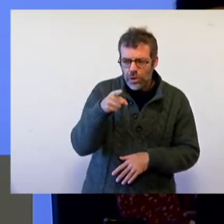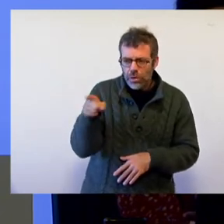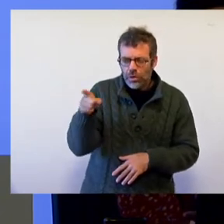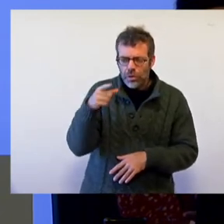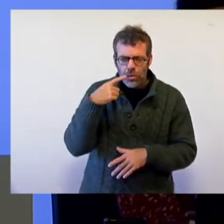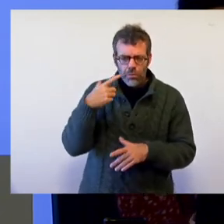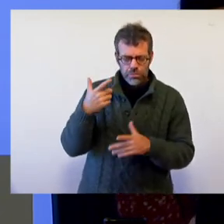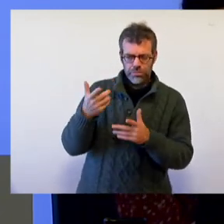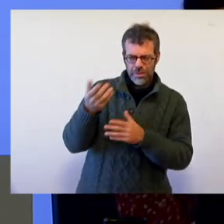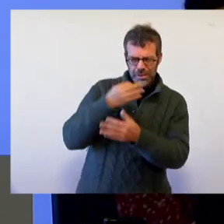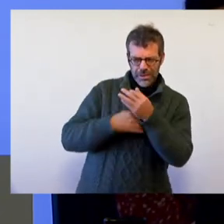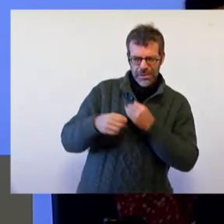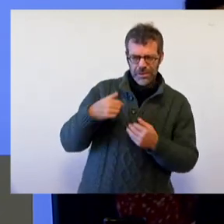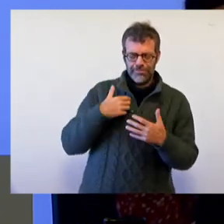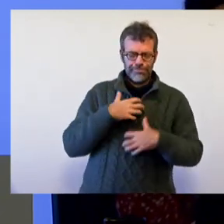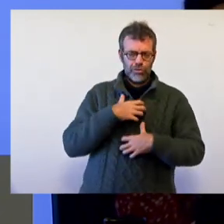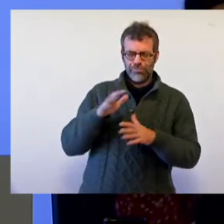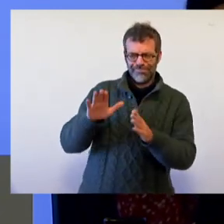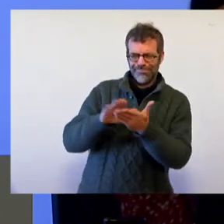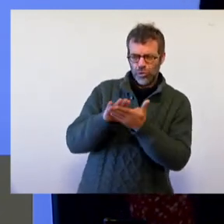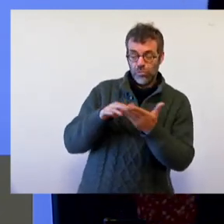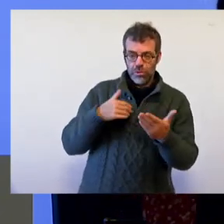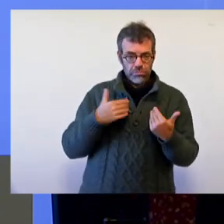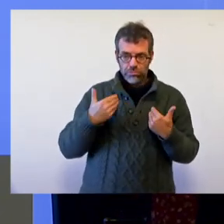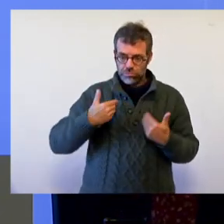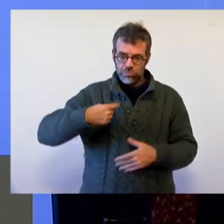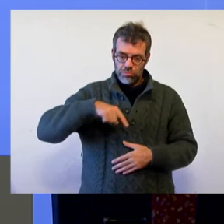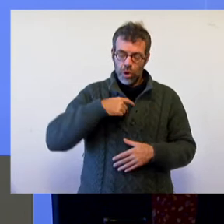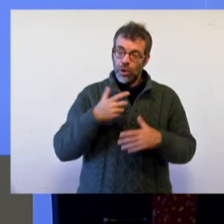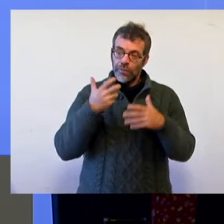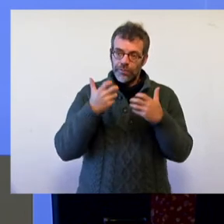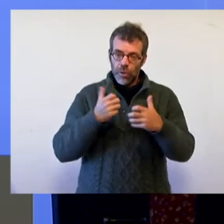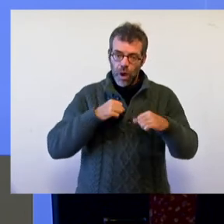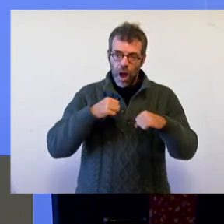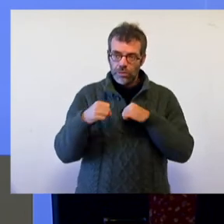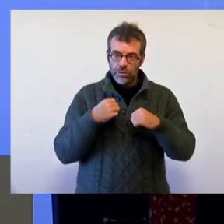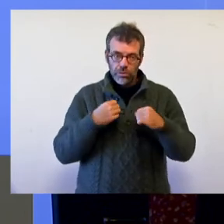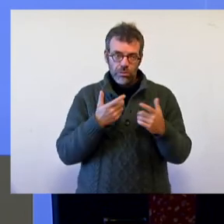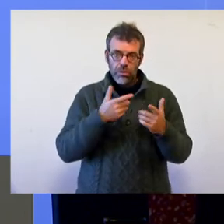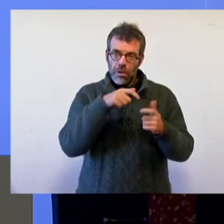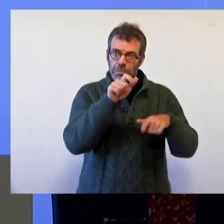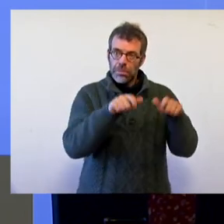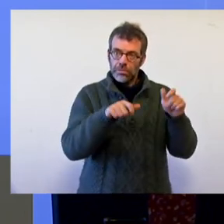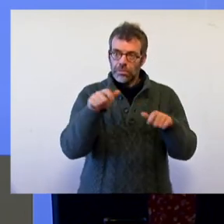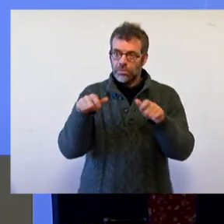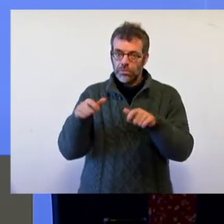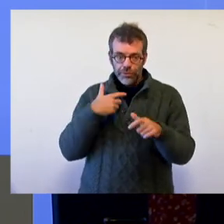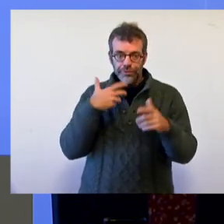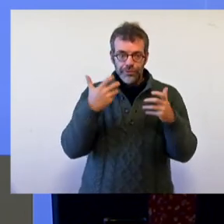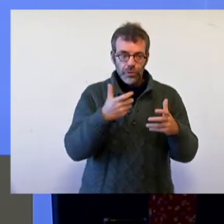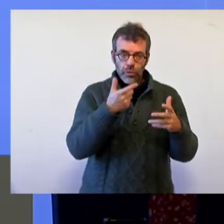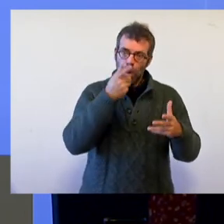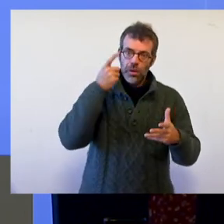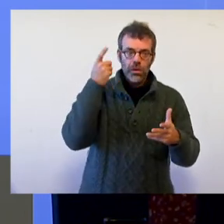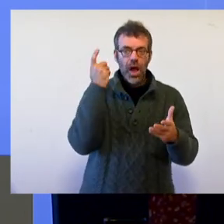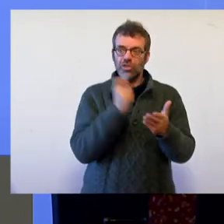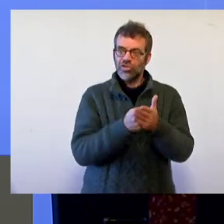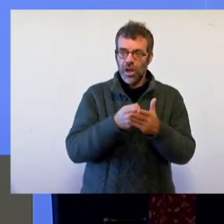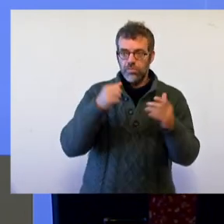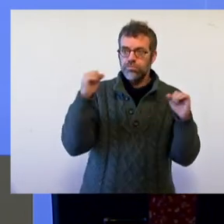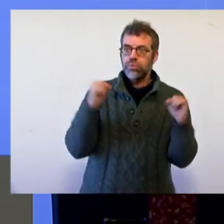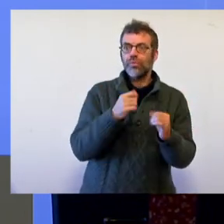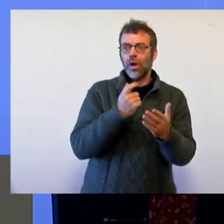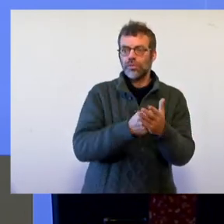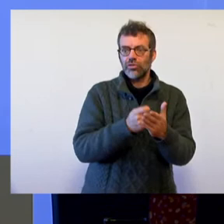d'achat, parce qu'on sait bien que c'est dur pour tous les agents publics et pour les travailleurs qui n'arrivent pas à vivre de leur travail. Quand on fait la gratuité